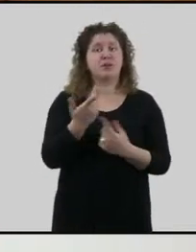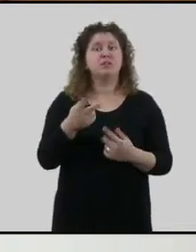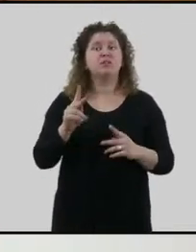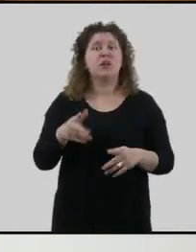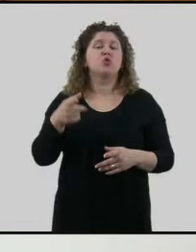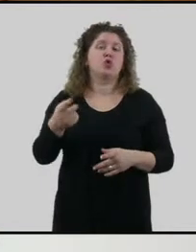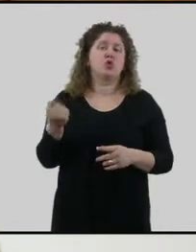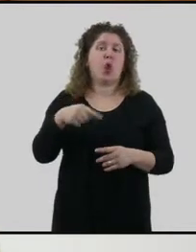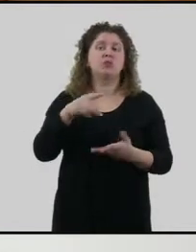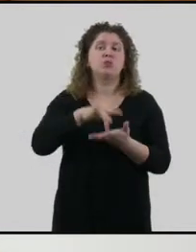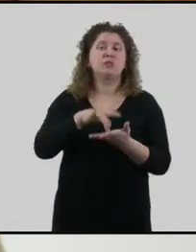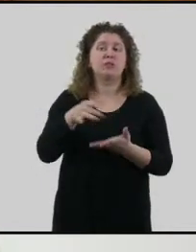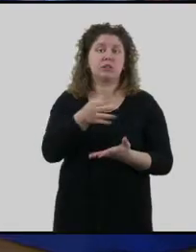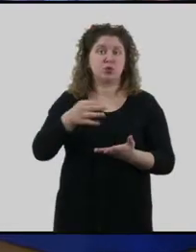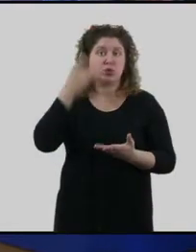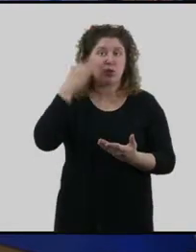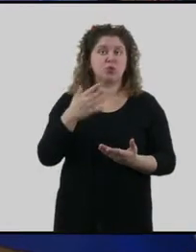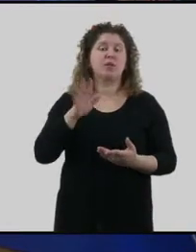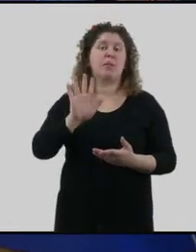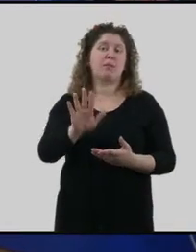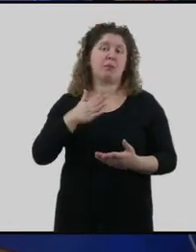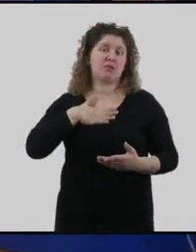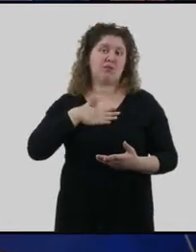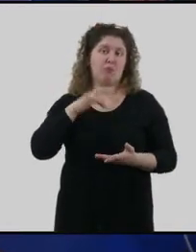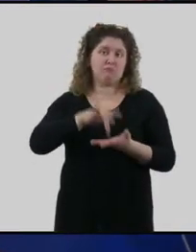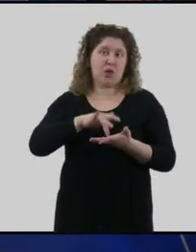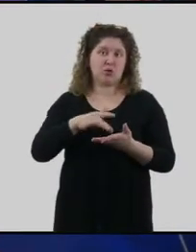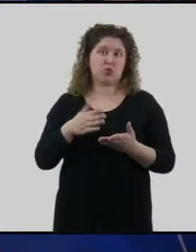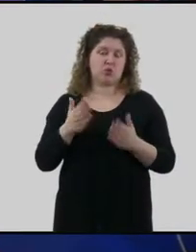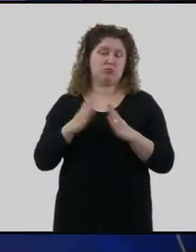znači sukladno svojoj adresi prebivališta.